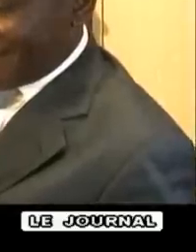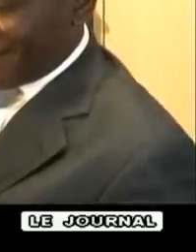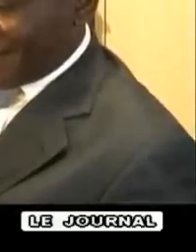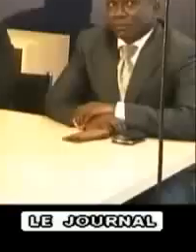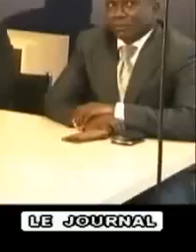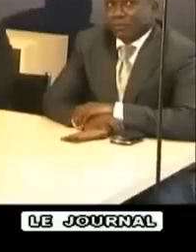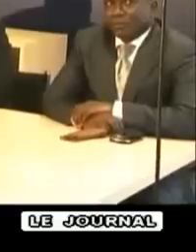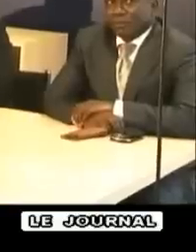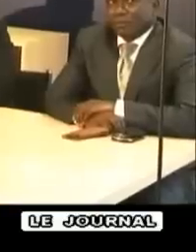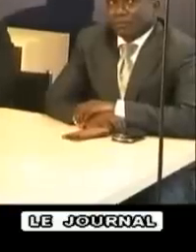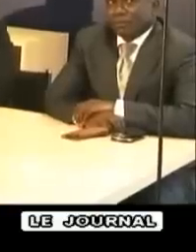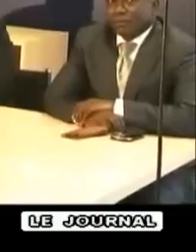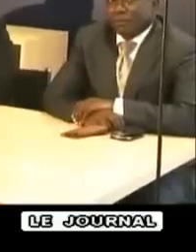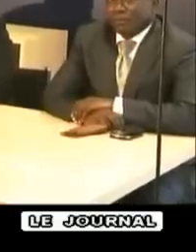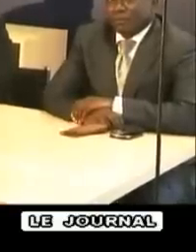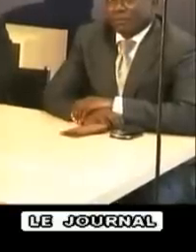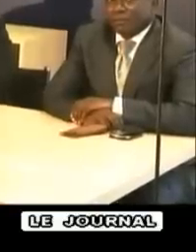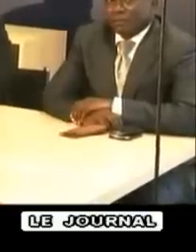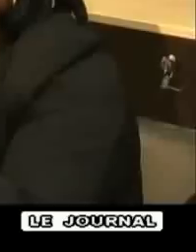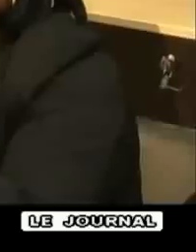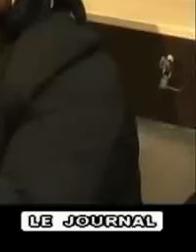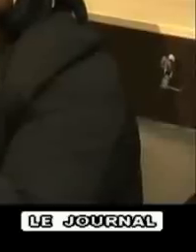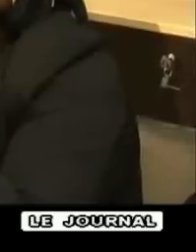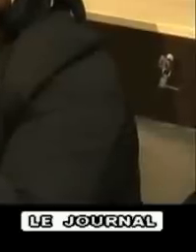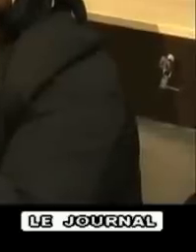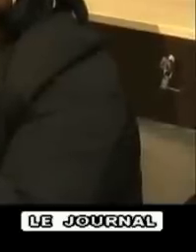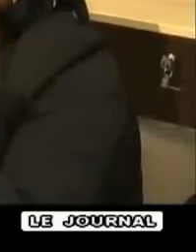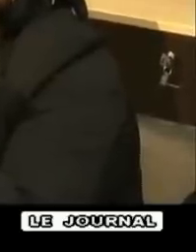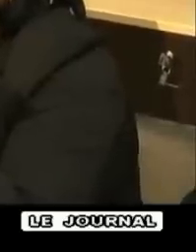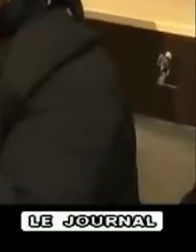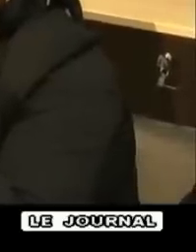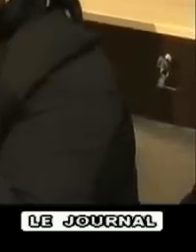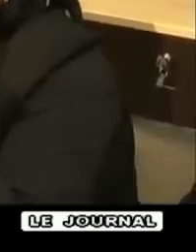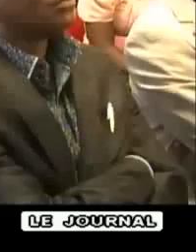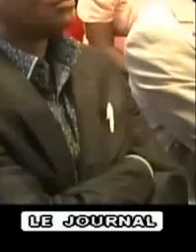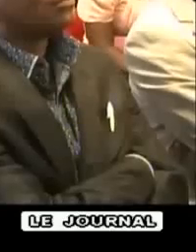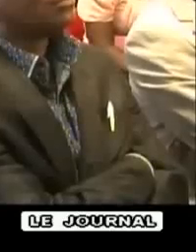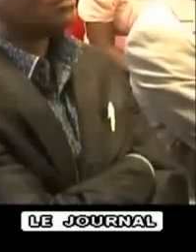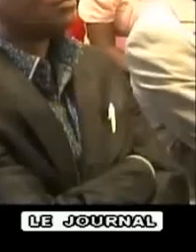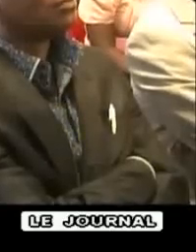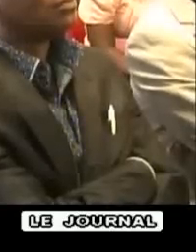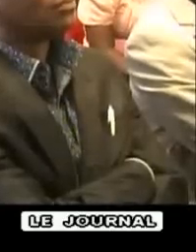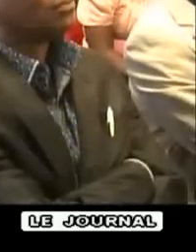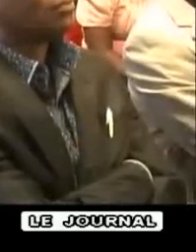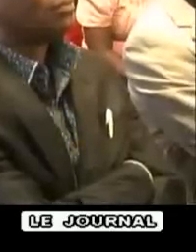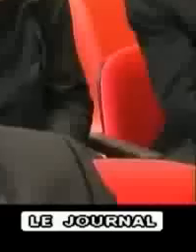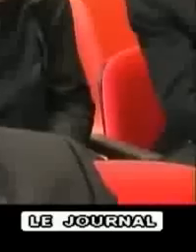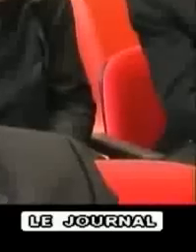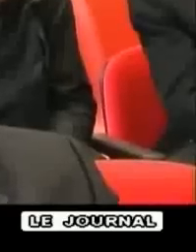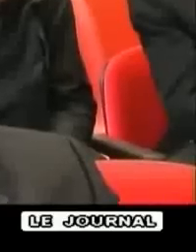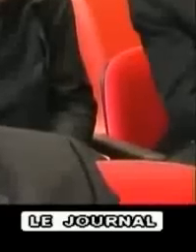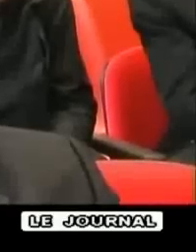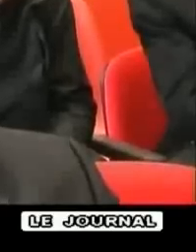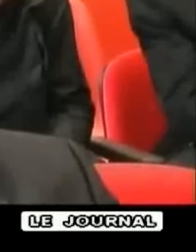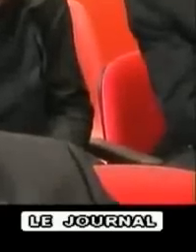Zéphirin Mamoko, du directeur général ad intérim de la RTNC, Madame Nicole Dibambou Kitoko. Organisée par le ministère de Médias à